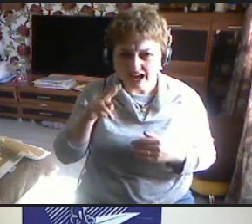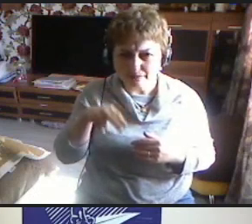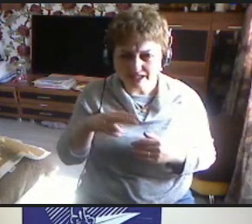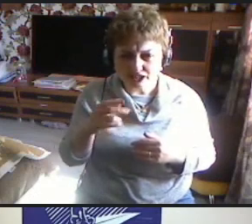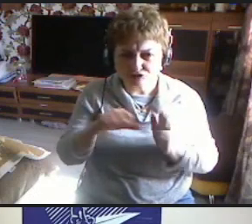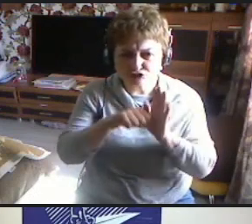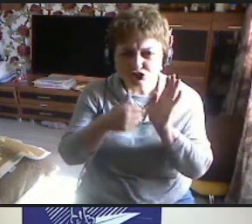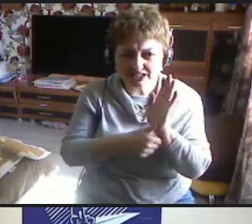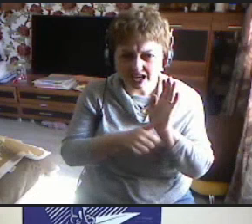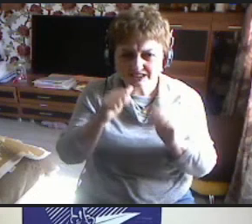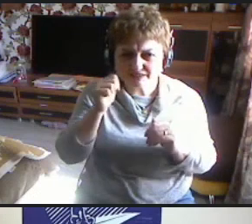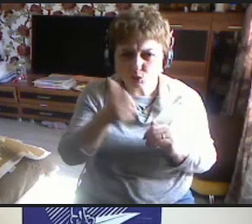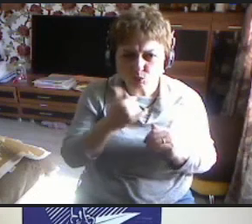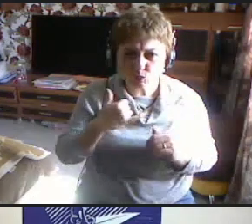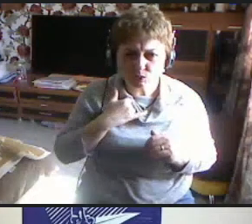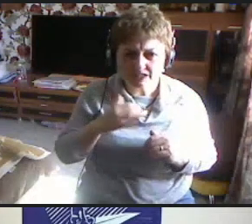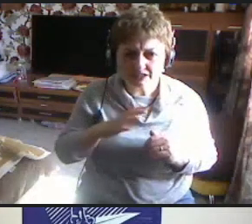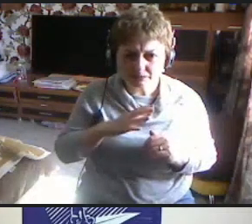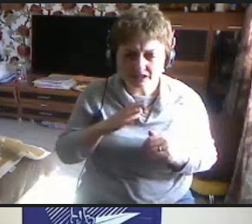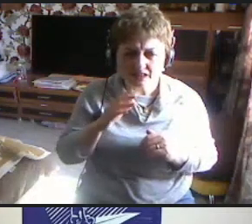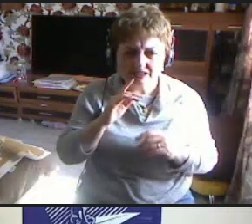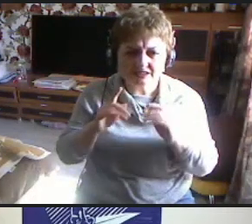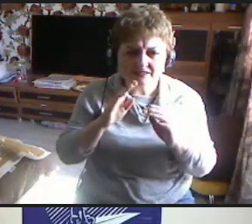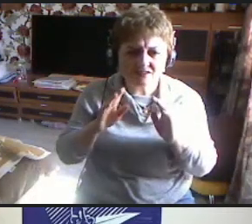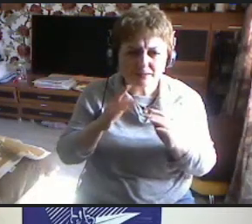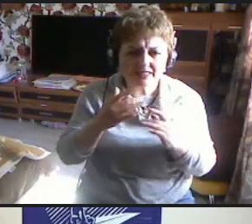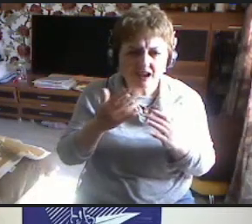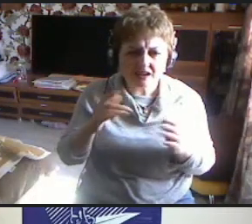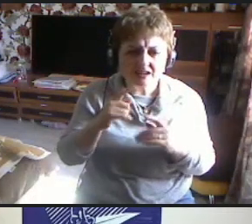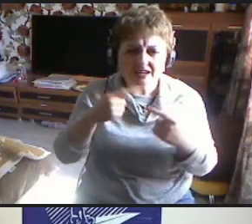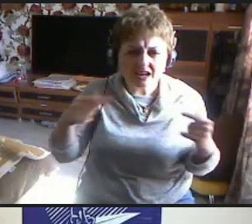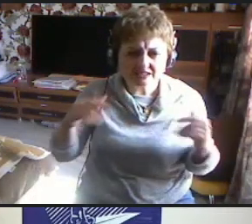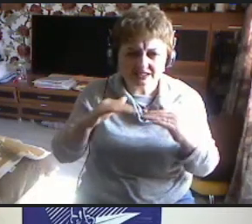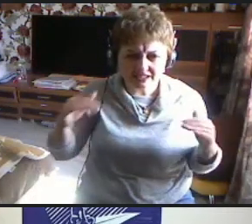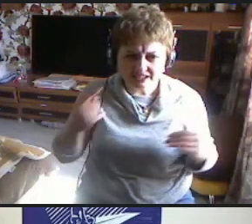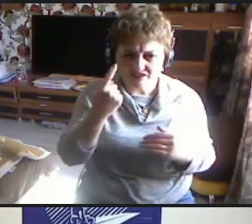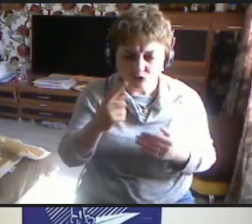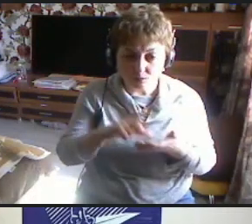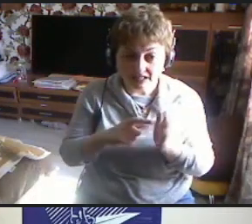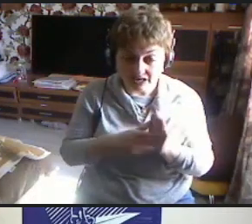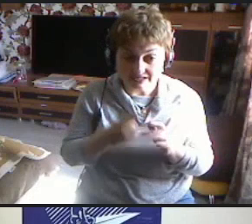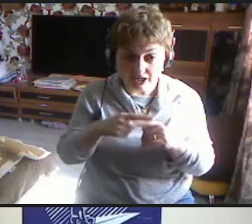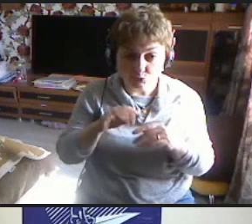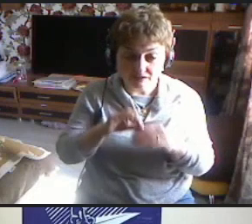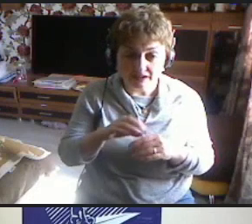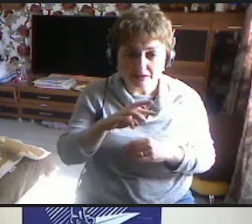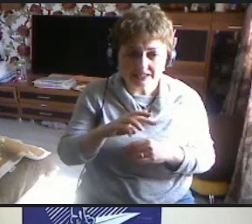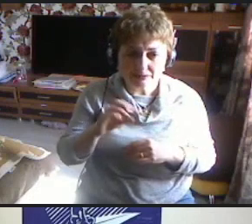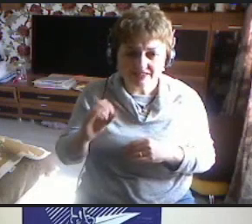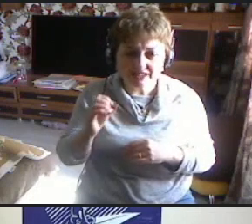В декабре 2016 года у нас была серия вебинаров «Разные дети в одном классе», которые вел Максим Евгеньевич Бушмелев. Он